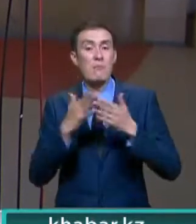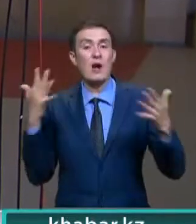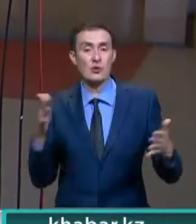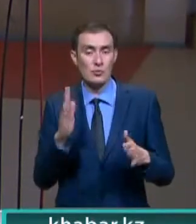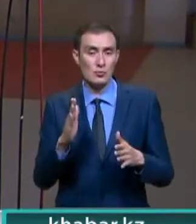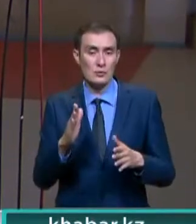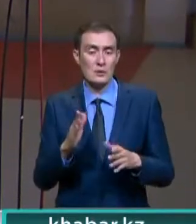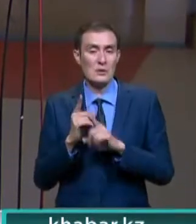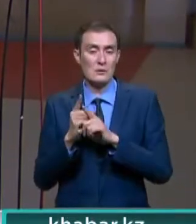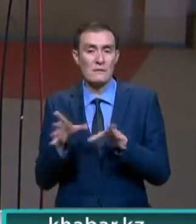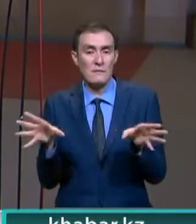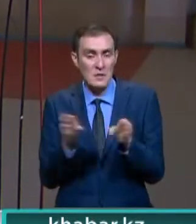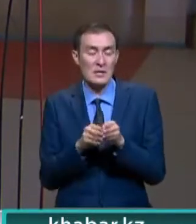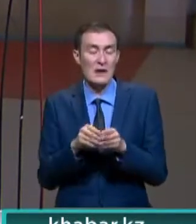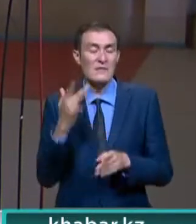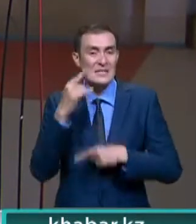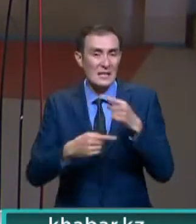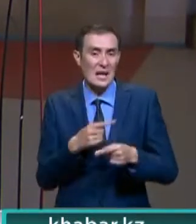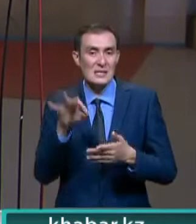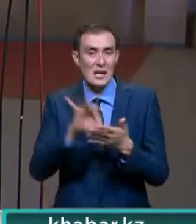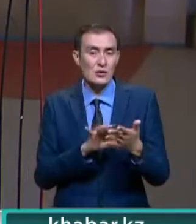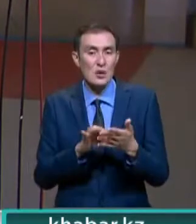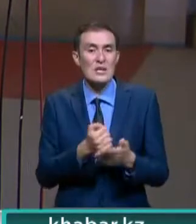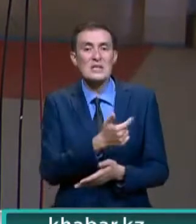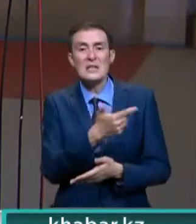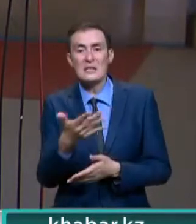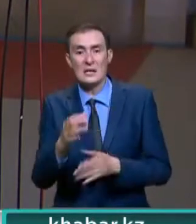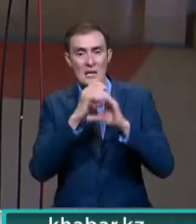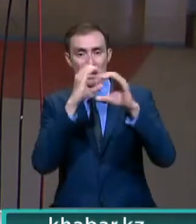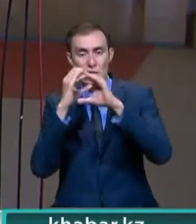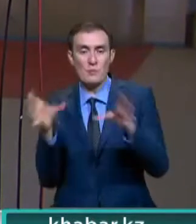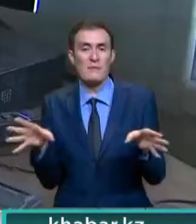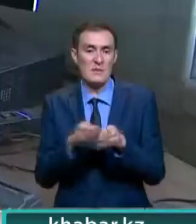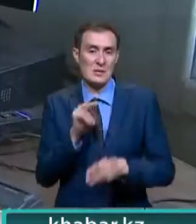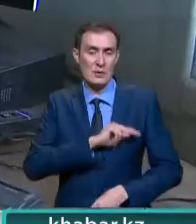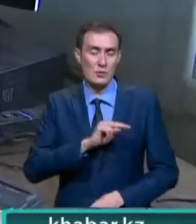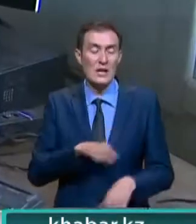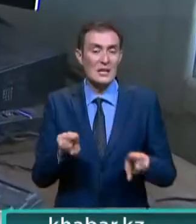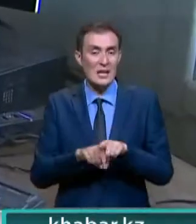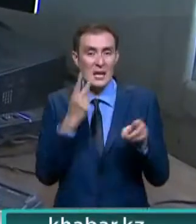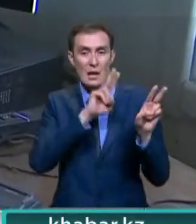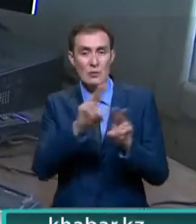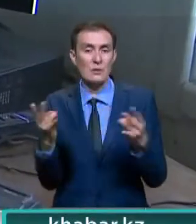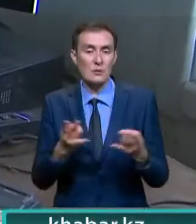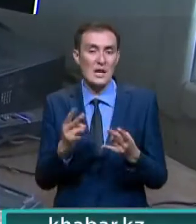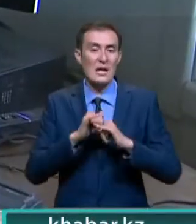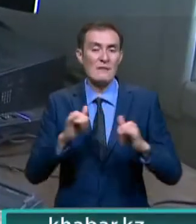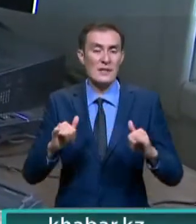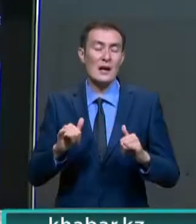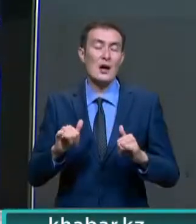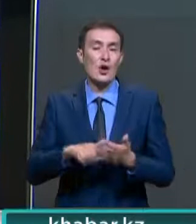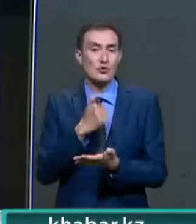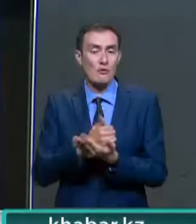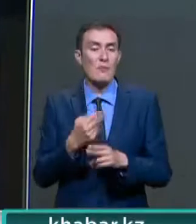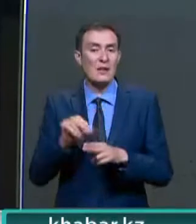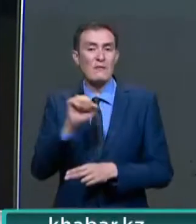будет подхватывать. То есть всегда идет система из нескольких телескопов, которая дает приоритеты. Такие наблюдения требуют развития инструментальной базы.